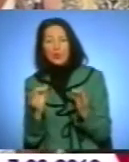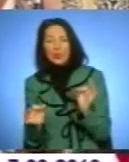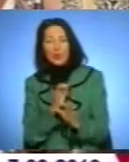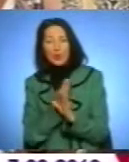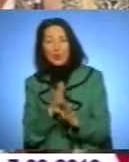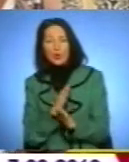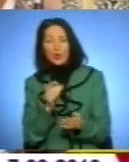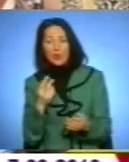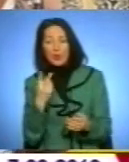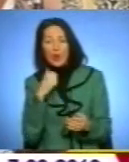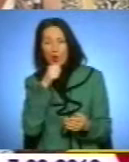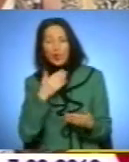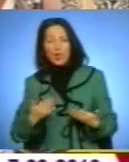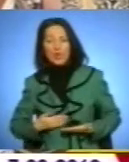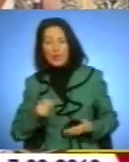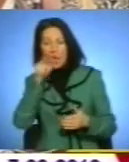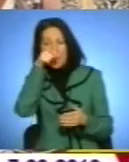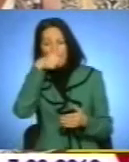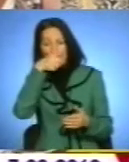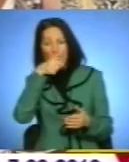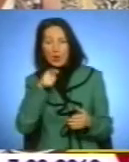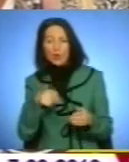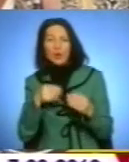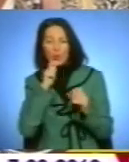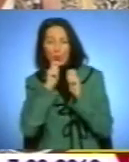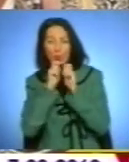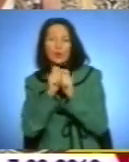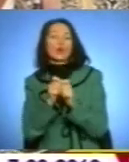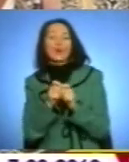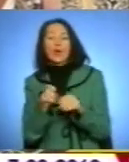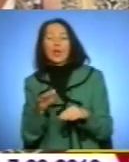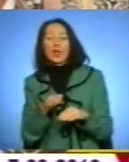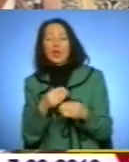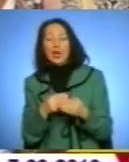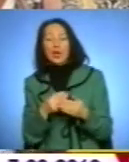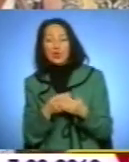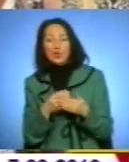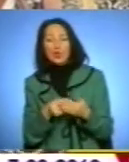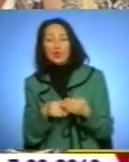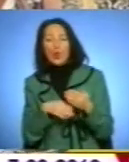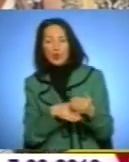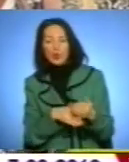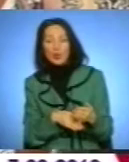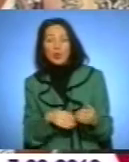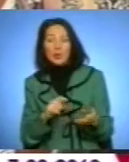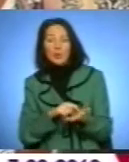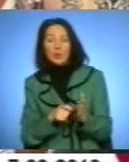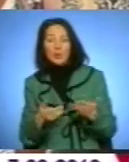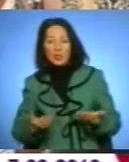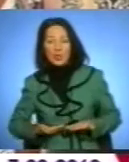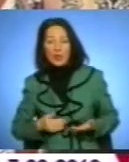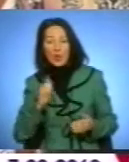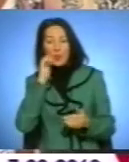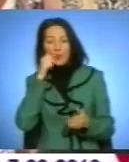коло бабців, і в палаті так і живе. І бабці самі його годують, дивляться за ним. Маємо тут ще